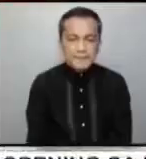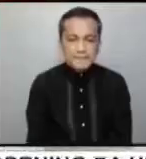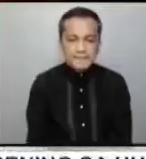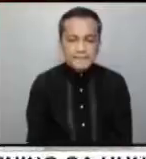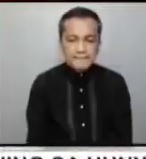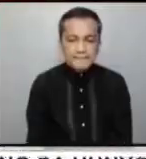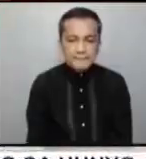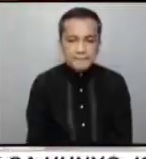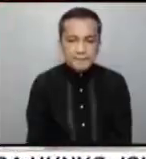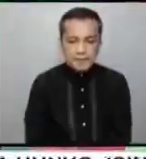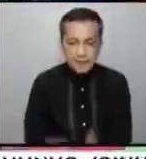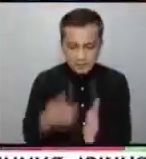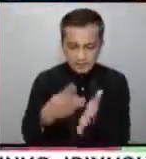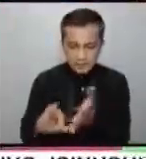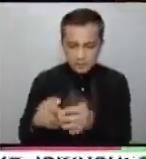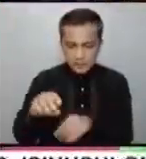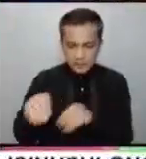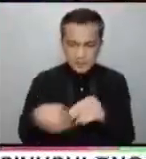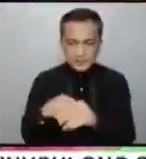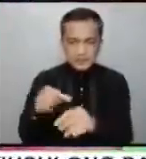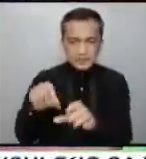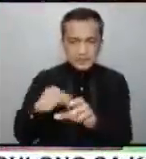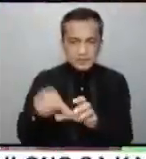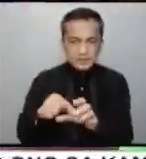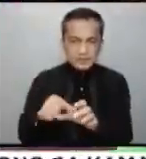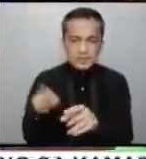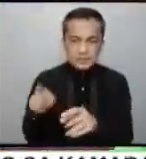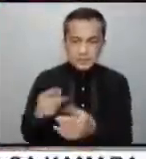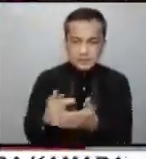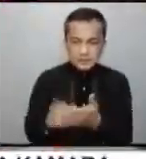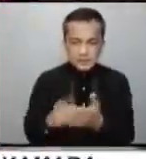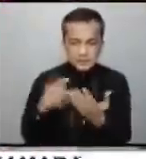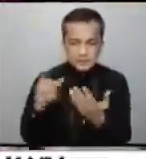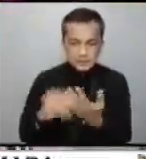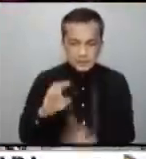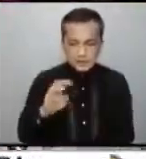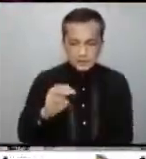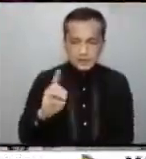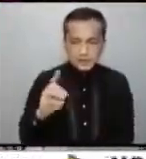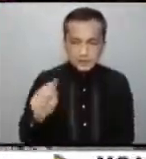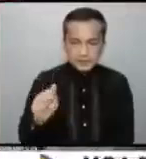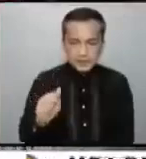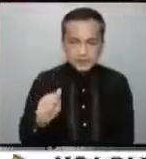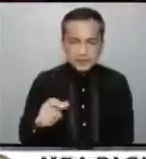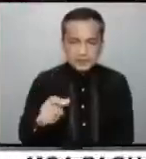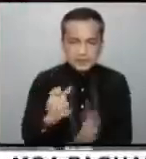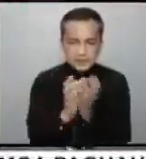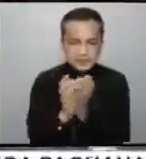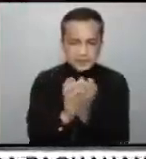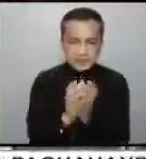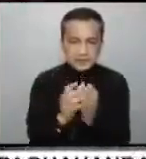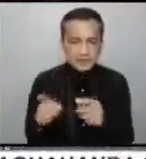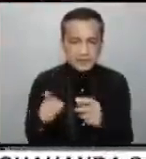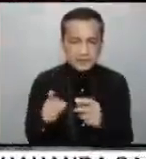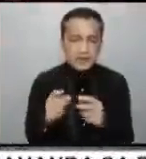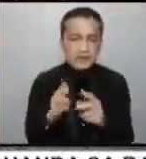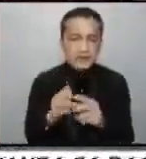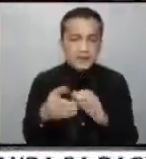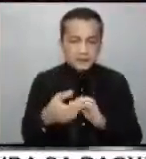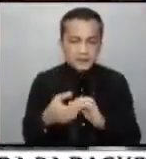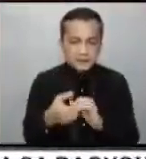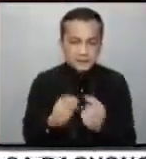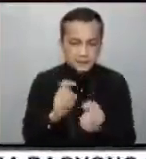Basura kapalit ng grocery. Ito'y bahagi ng programa ng MMDA na bayanihan sa barangay na layong mabago ang mindset ng